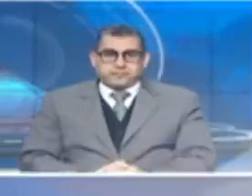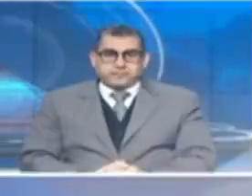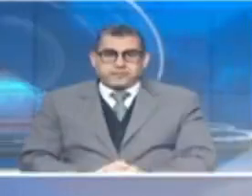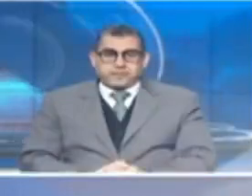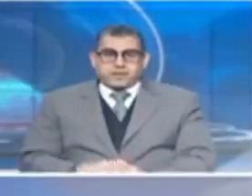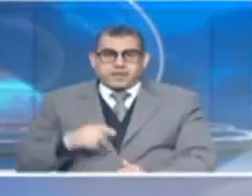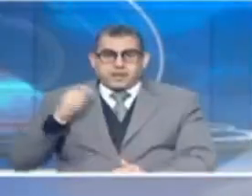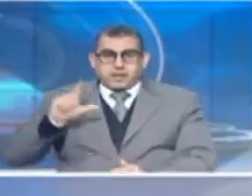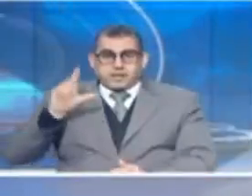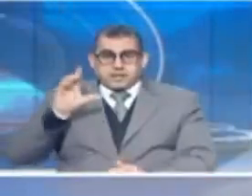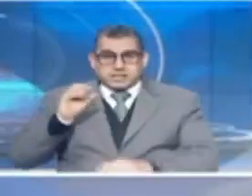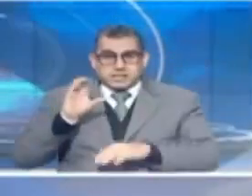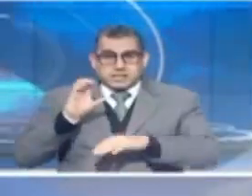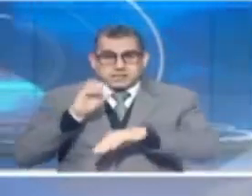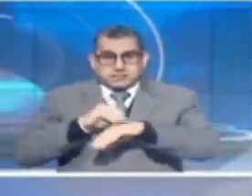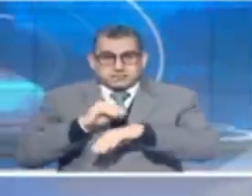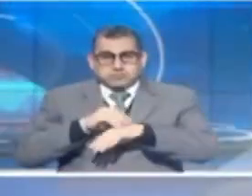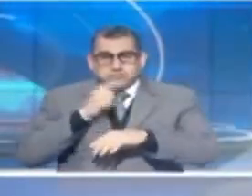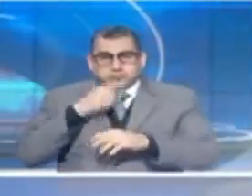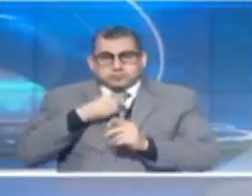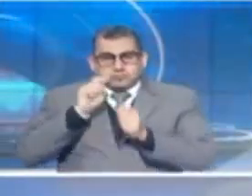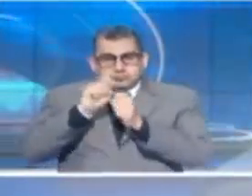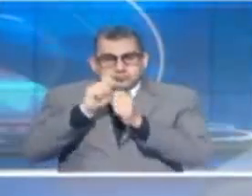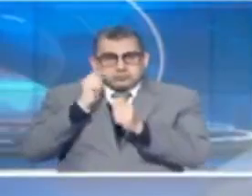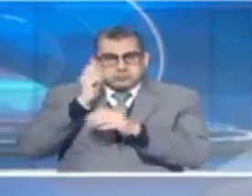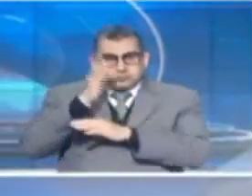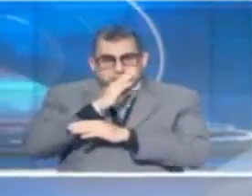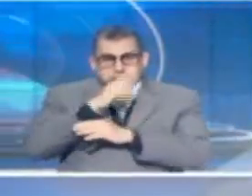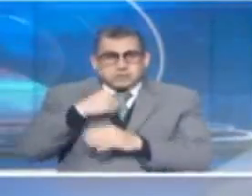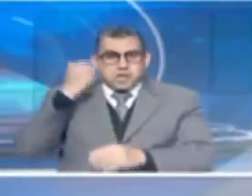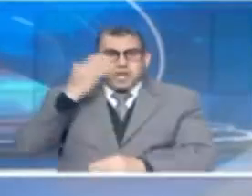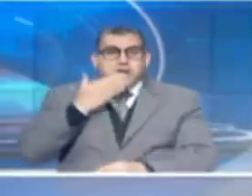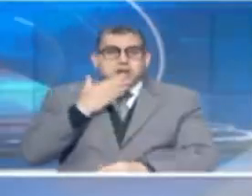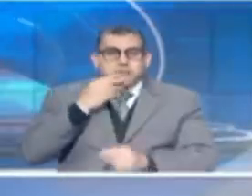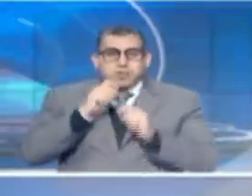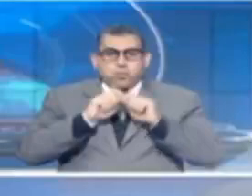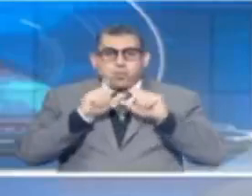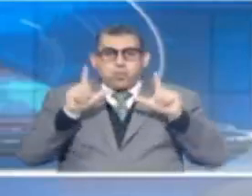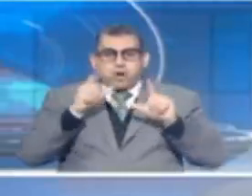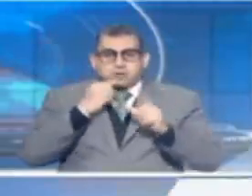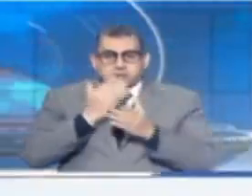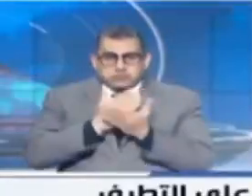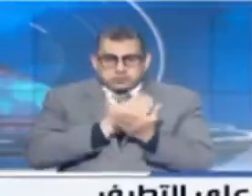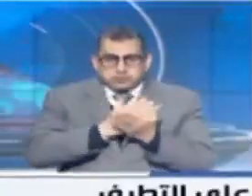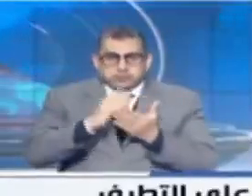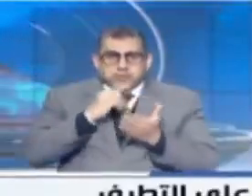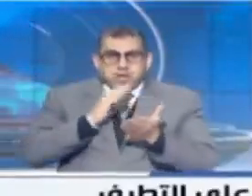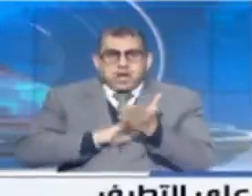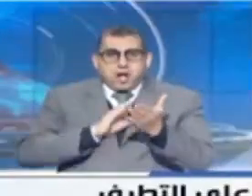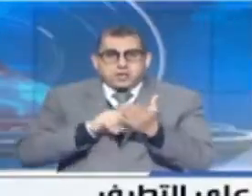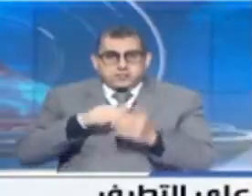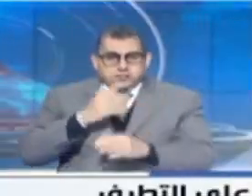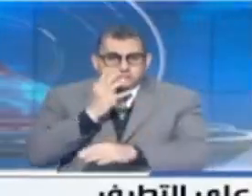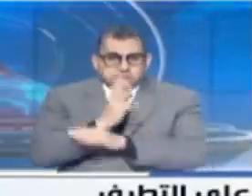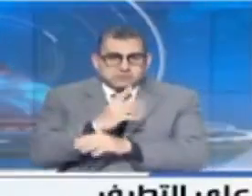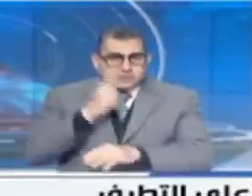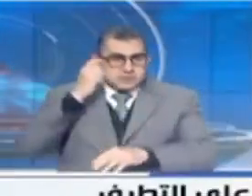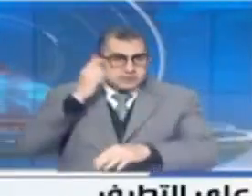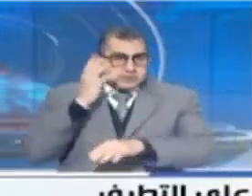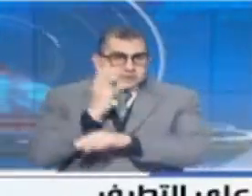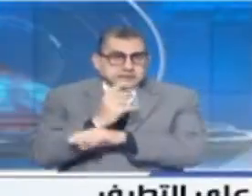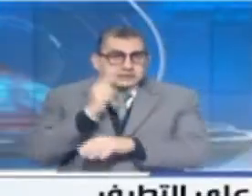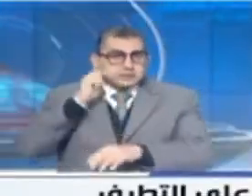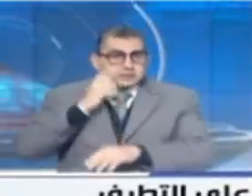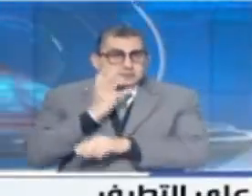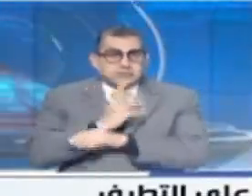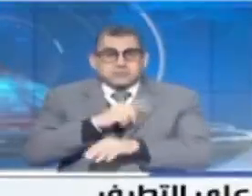دعا السيد الرئيس عبد الفتاح السيسي إلى صياغة استراتيجية إفريقية واضحة للقضاء على خطر التطرف والإرهاب وتجفيف